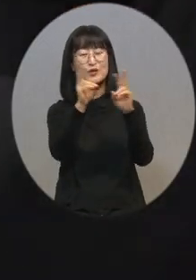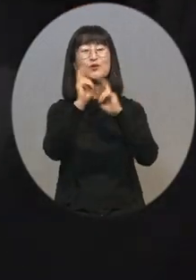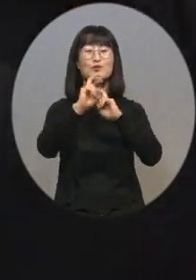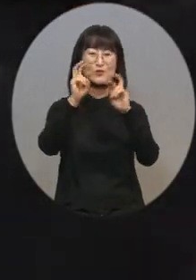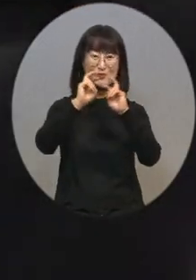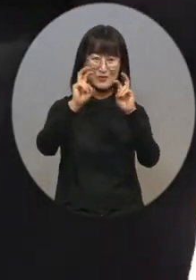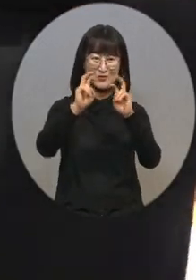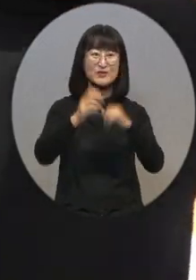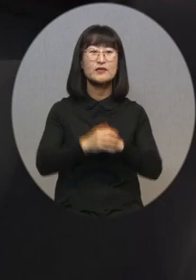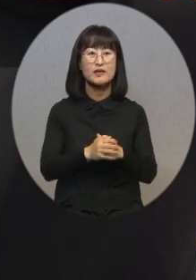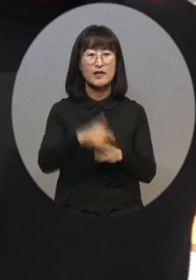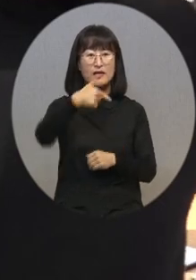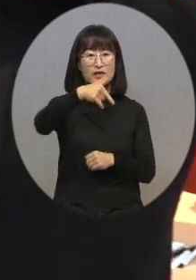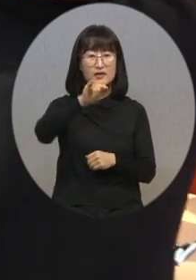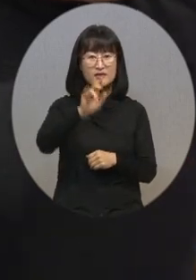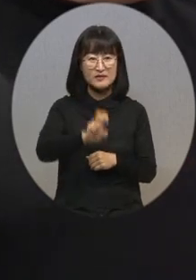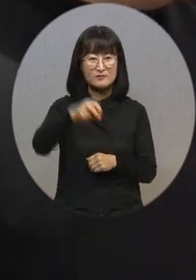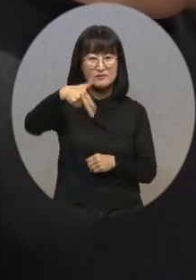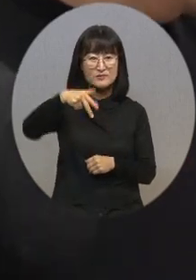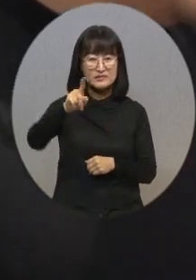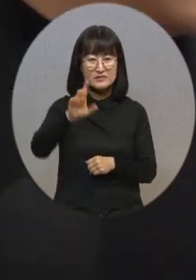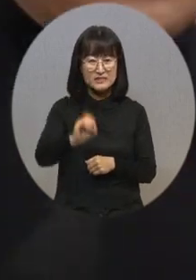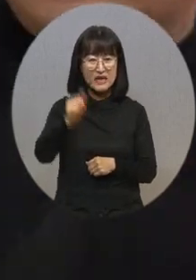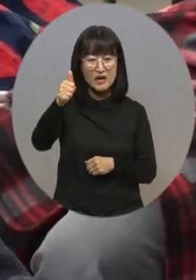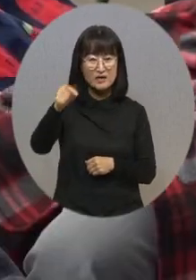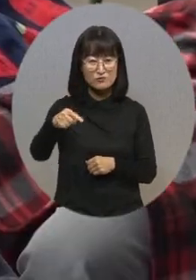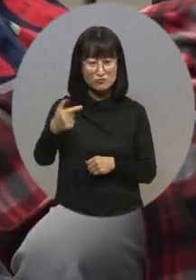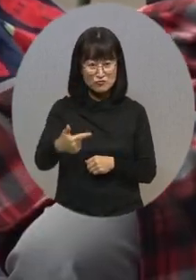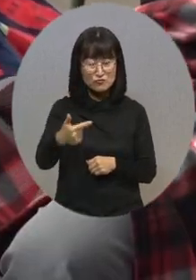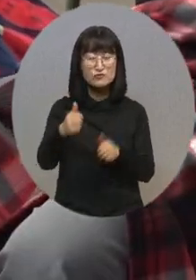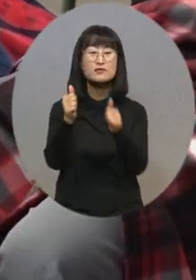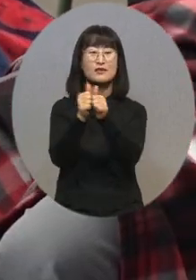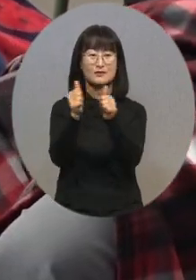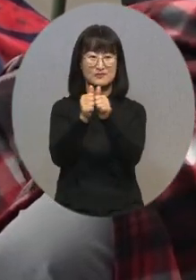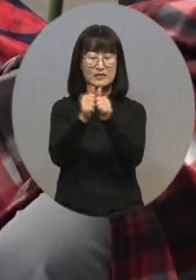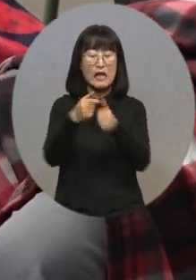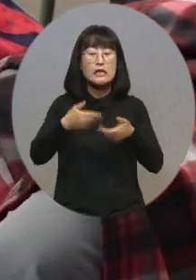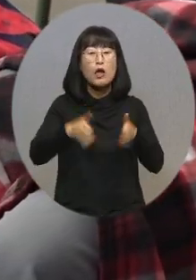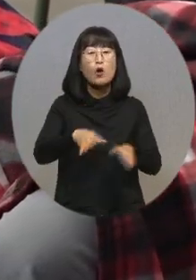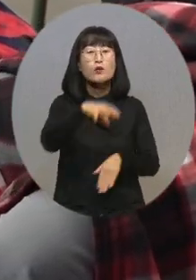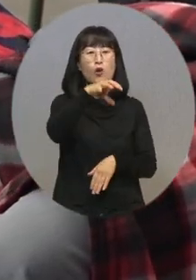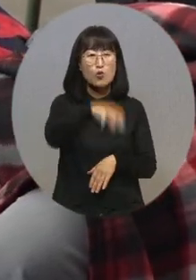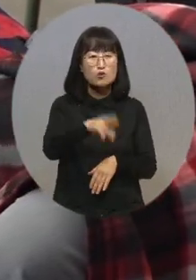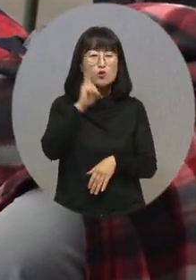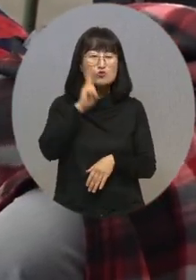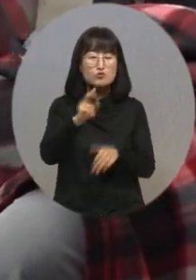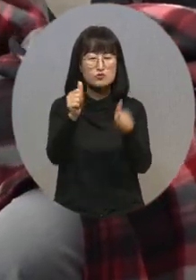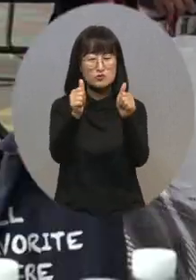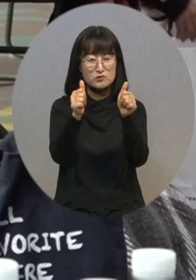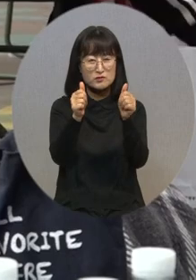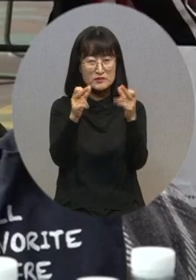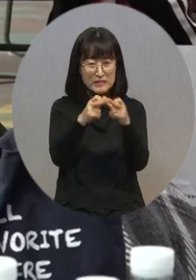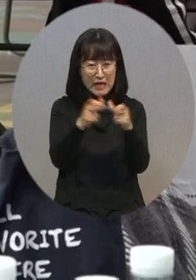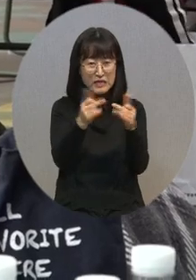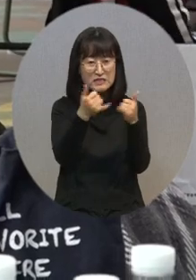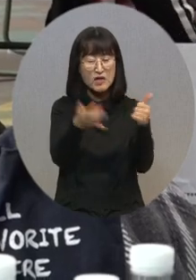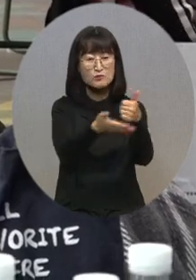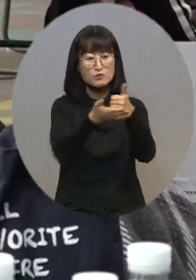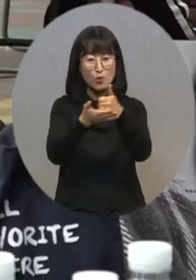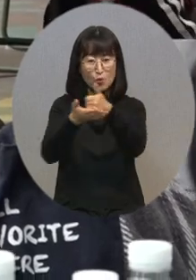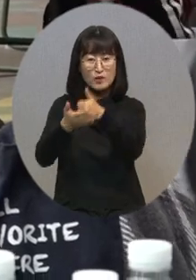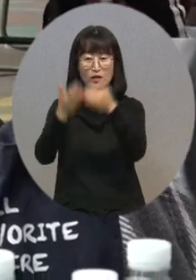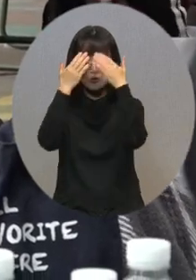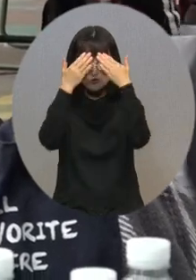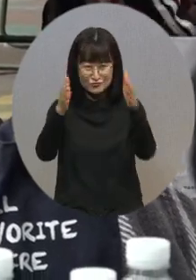가수 김장훈이 장애인의 날을 맞아 고향 원마운트 이벤트 광장에서 중증장애인들을 초청해 무료 공연을